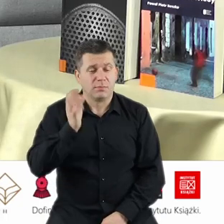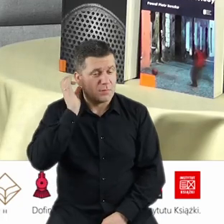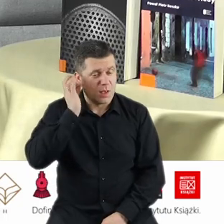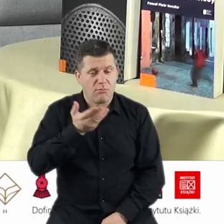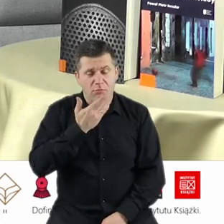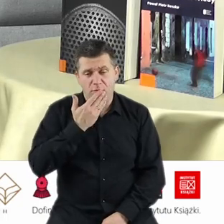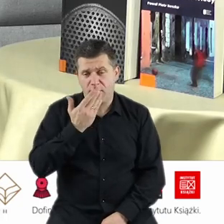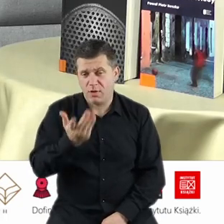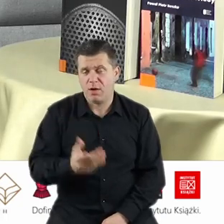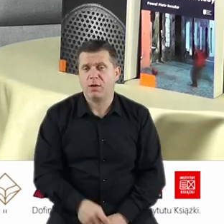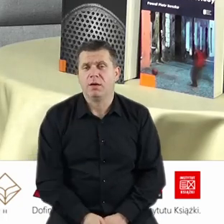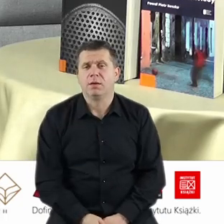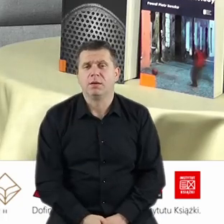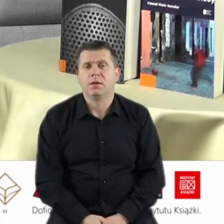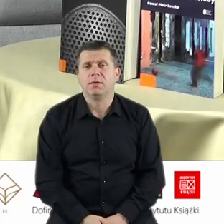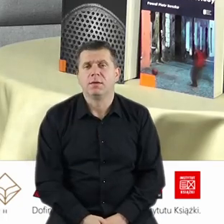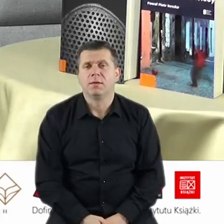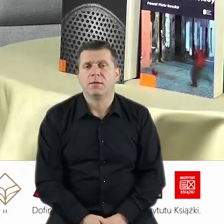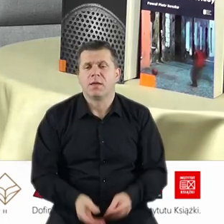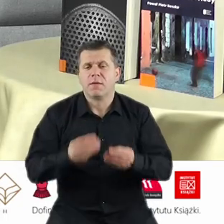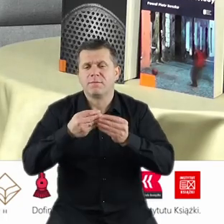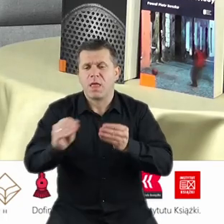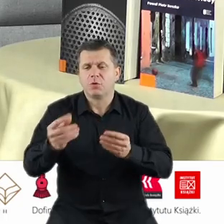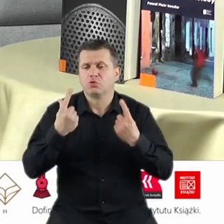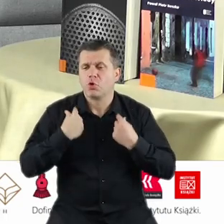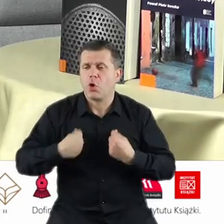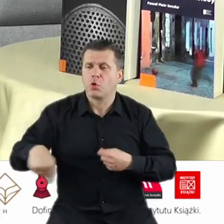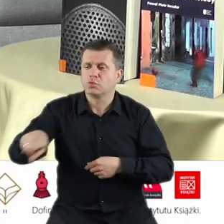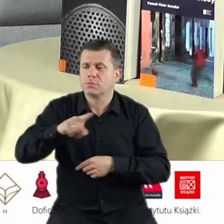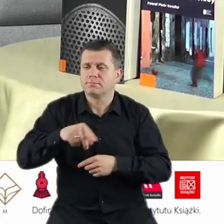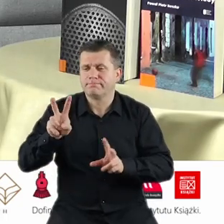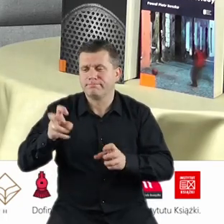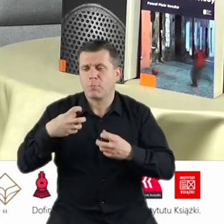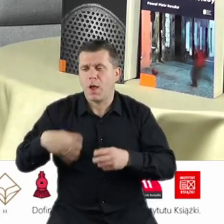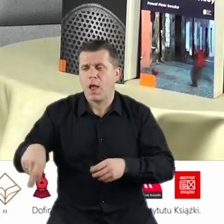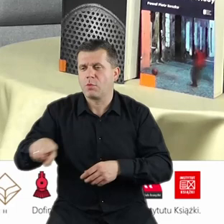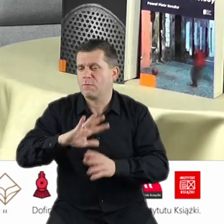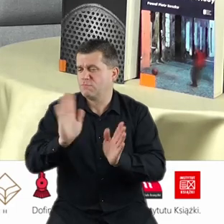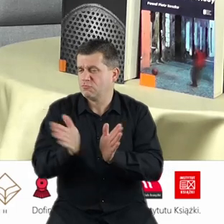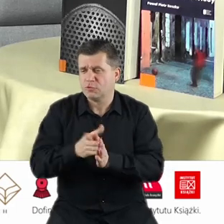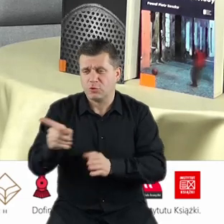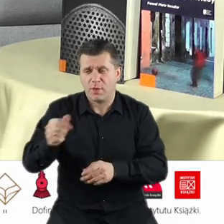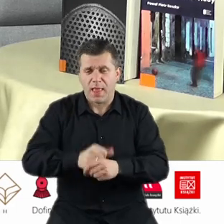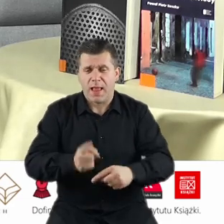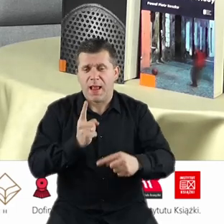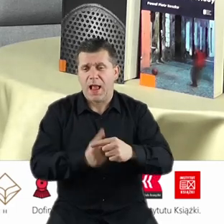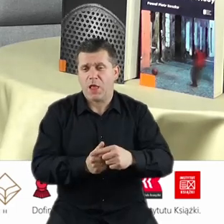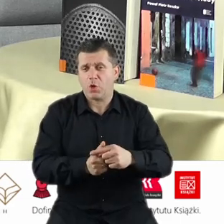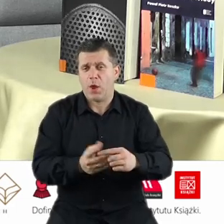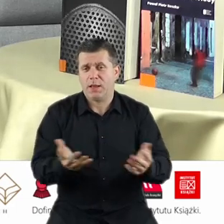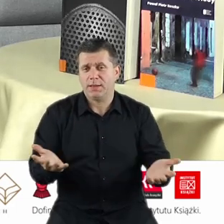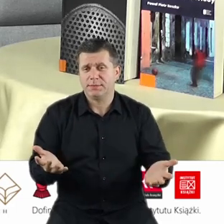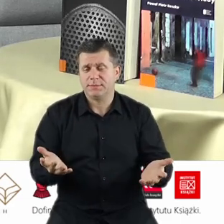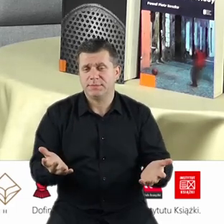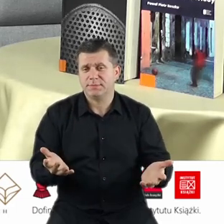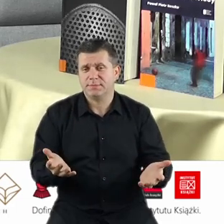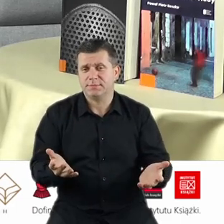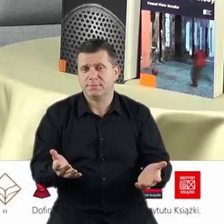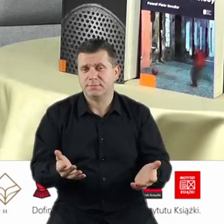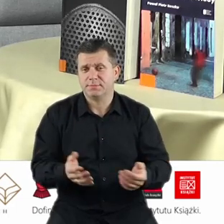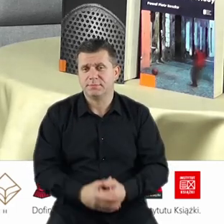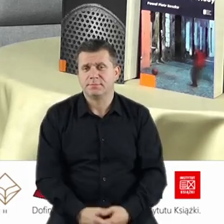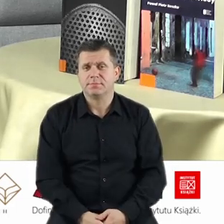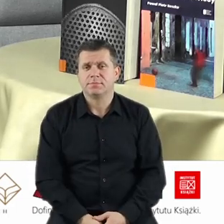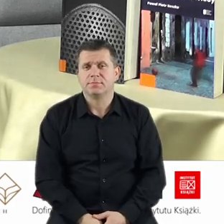jest tak jak pani mówi, no, że jednak większość moich bohaterów, czy właściwie wszyscy, to katolicy. I jakby dowodzi tego też fakt,